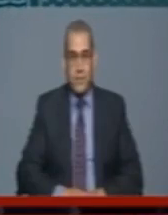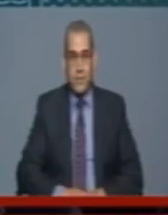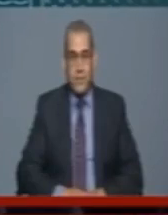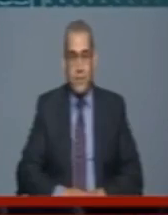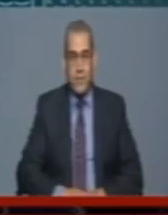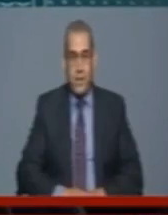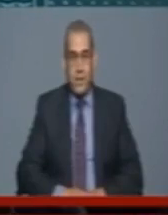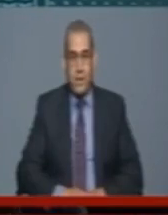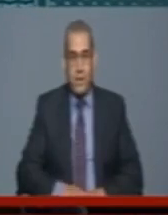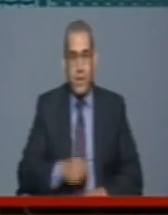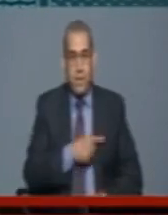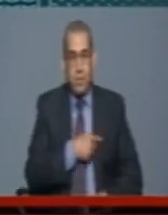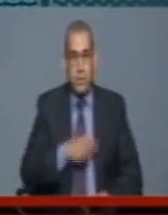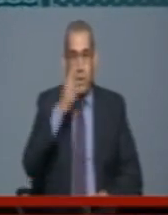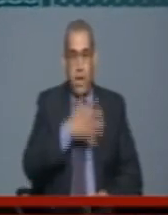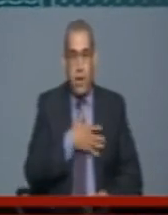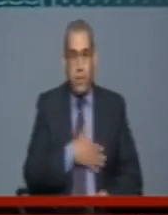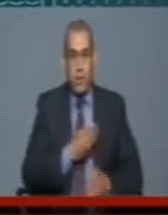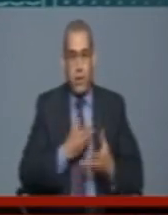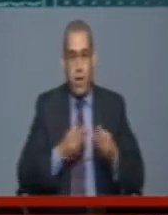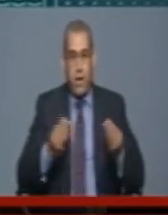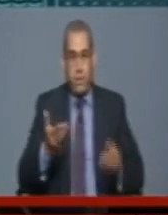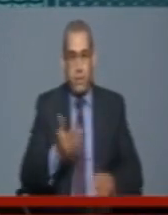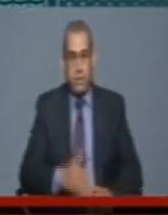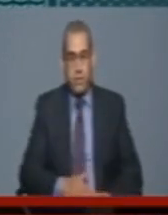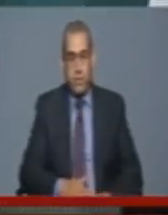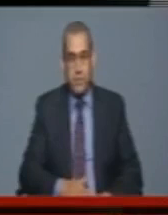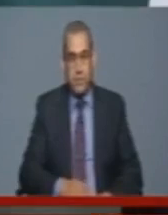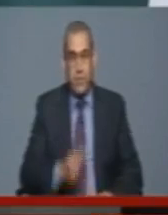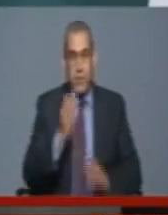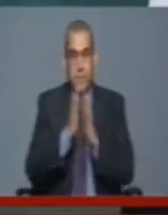بسم الله الرحمن الرحيم. طب اسمحوا لي